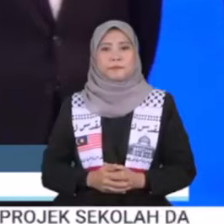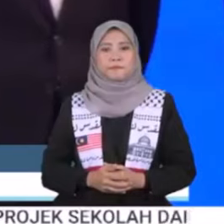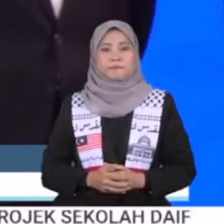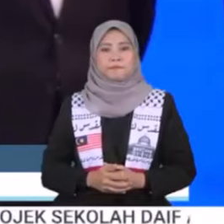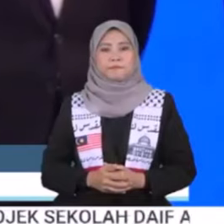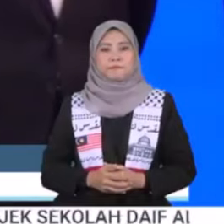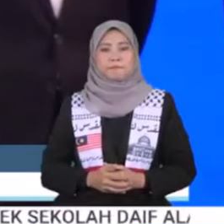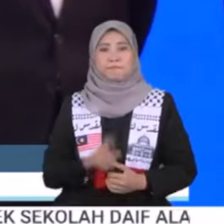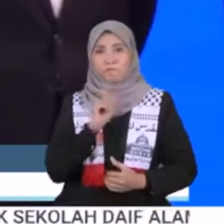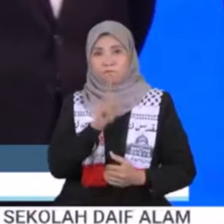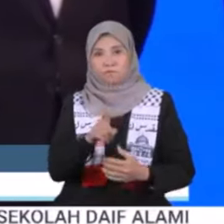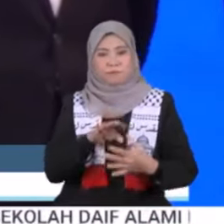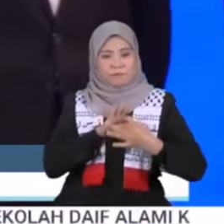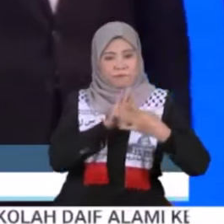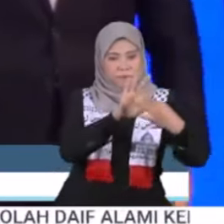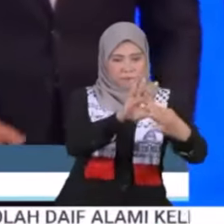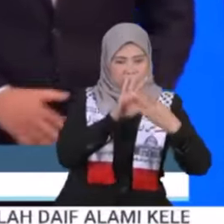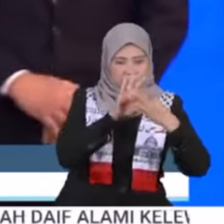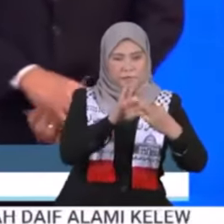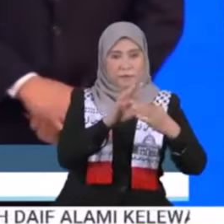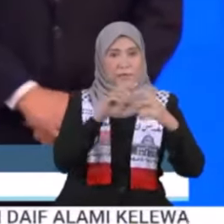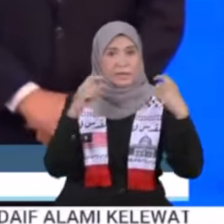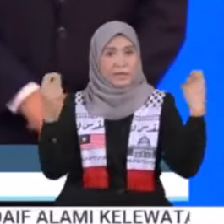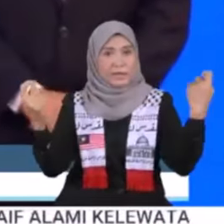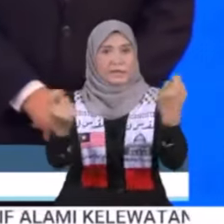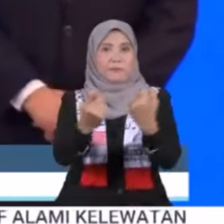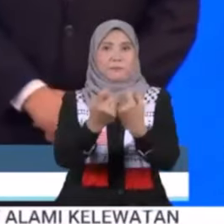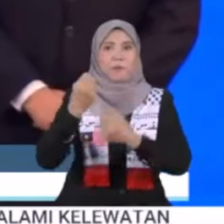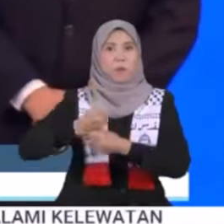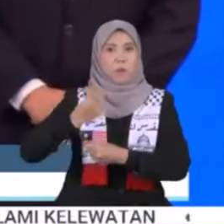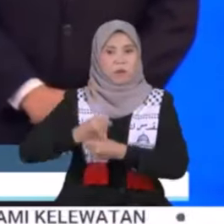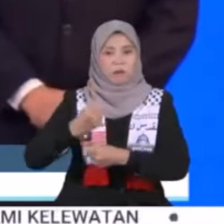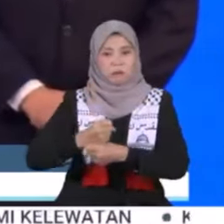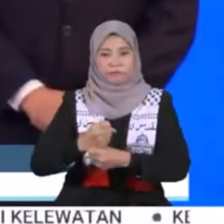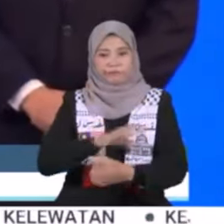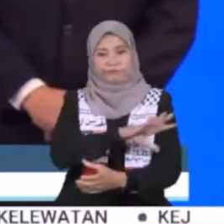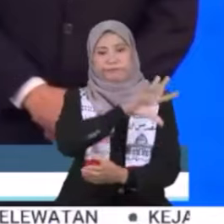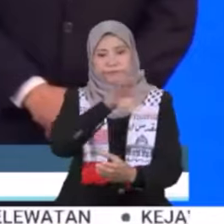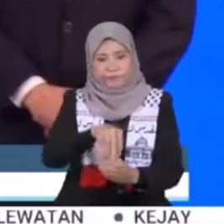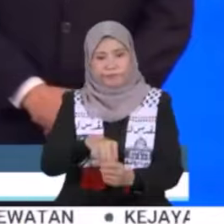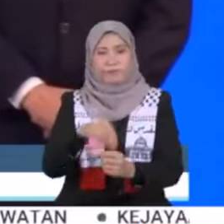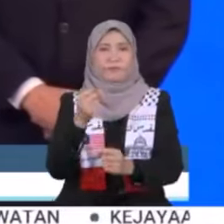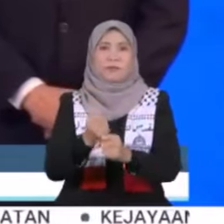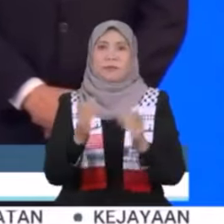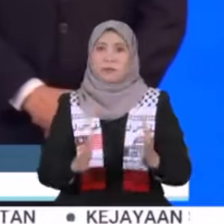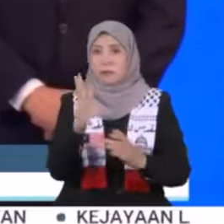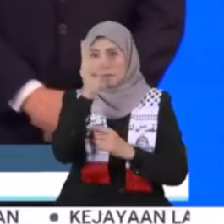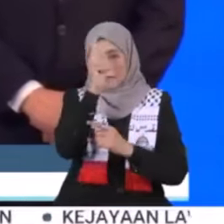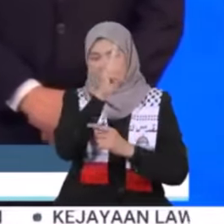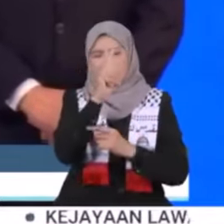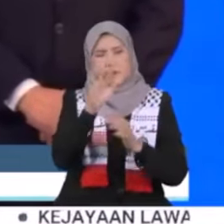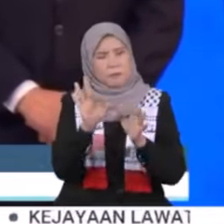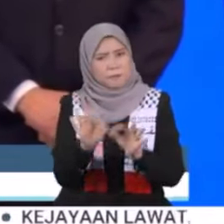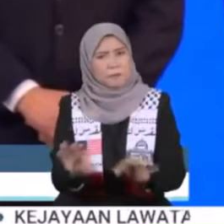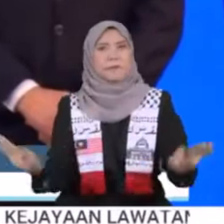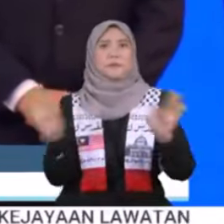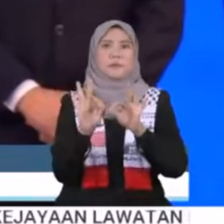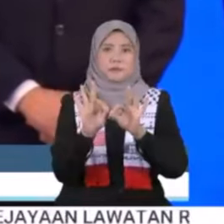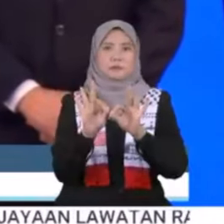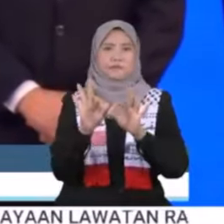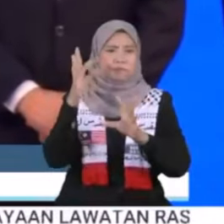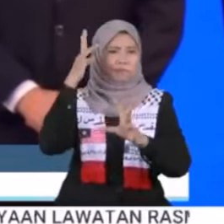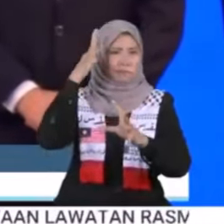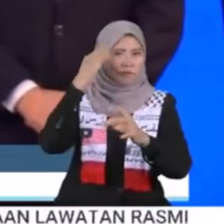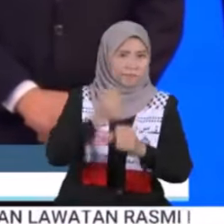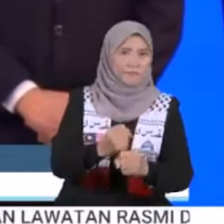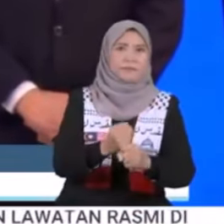Sebagai kerjasama pasukan ya, termasuk penjawat awam sangat penting ya, kerana keyakinan mereka sekarang bila